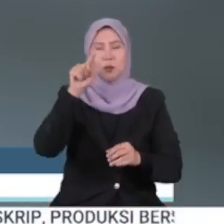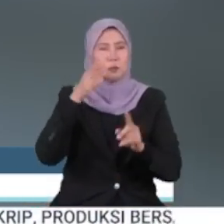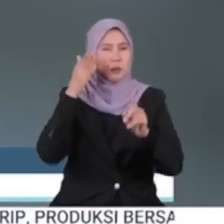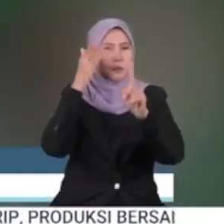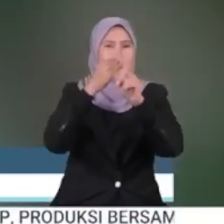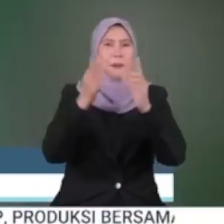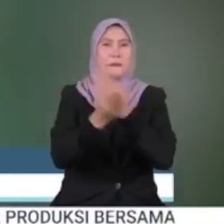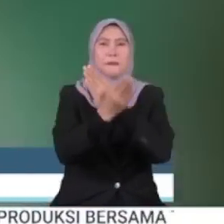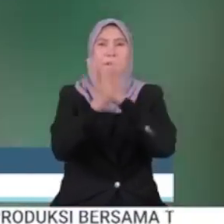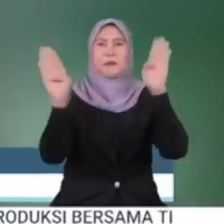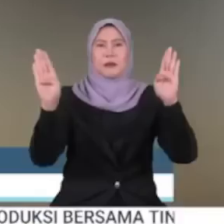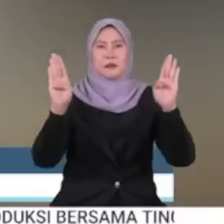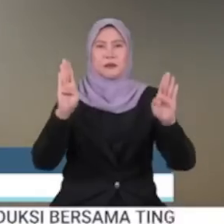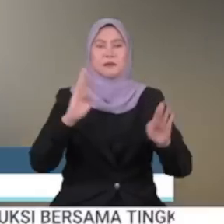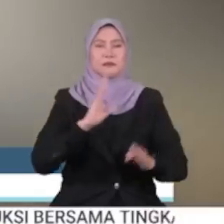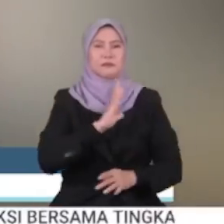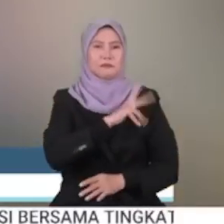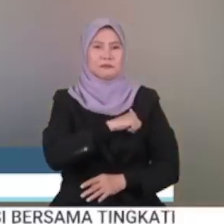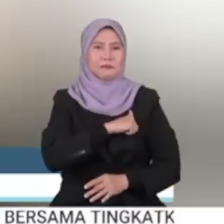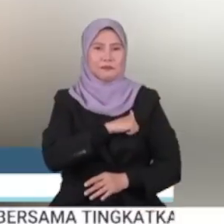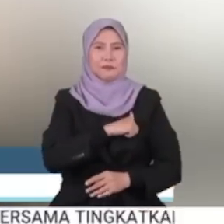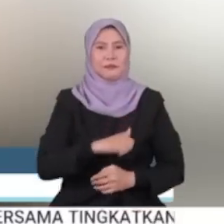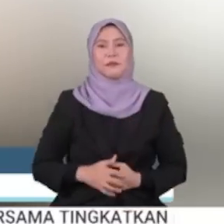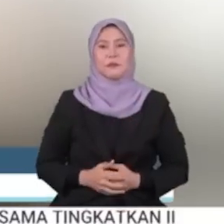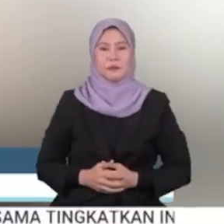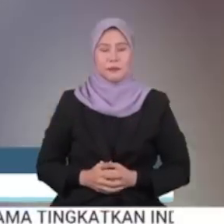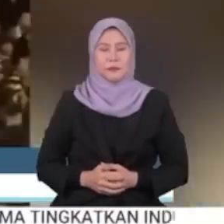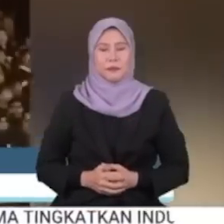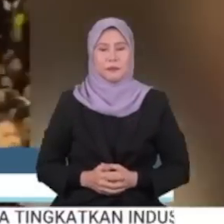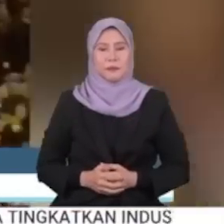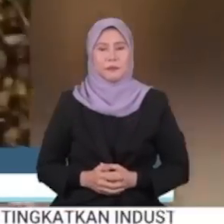misi pembebasan kembali wilayah Palestin.